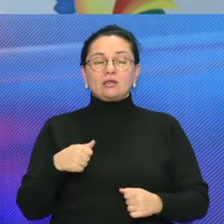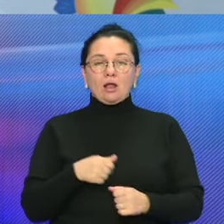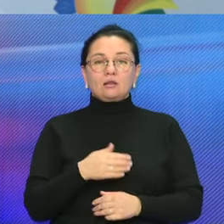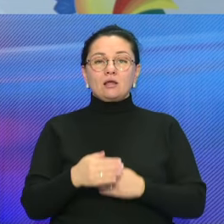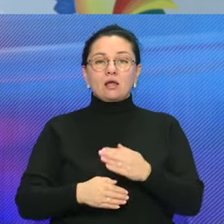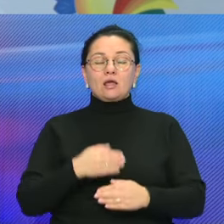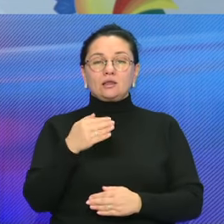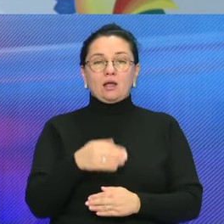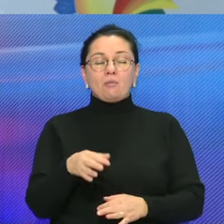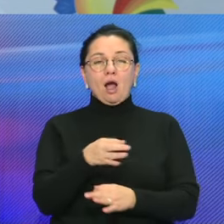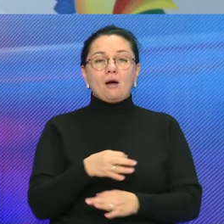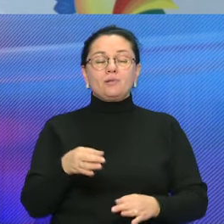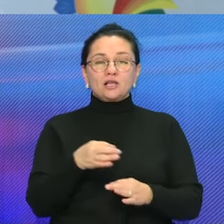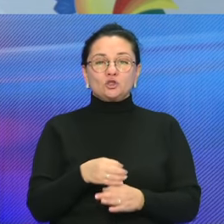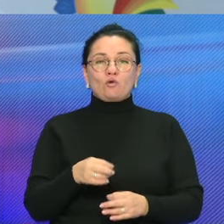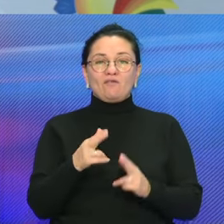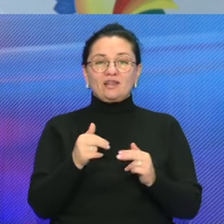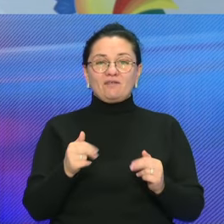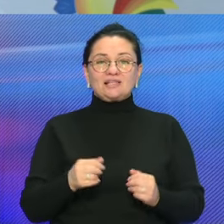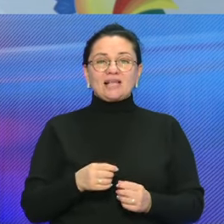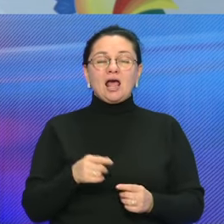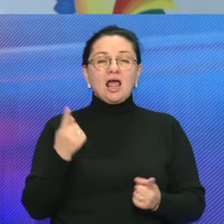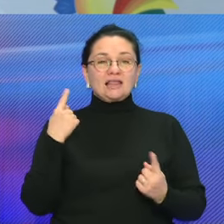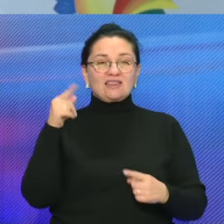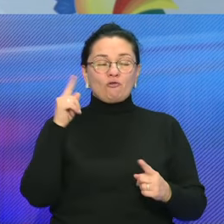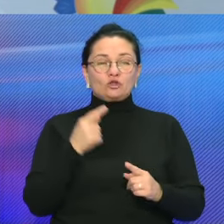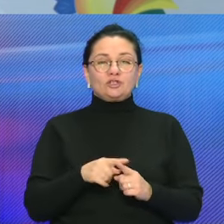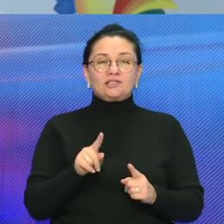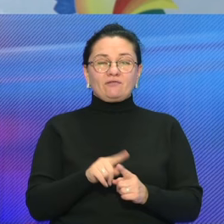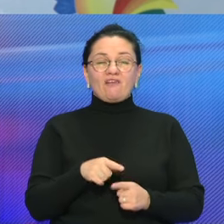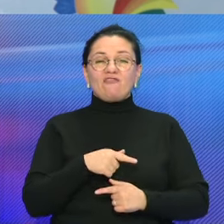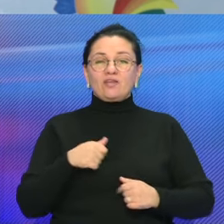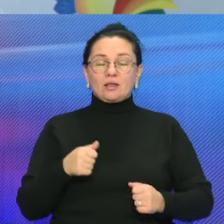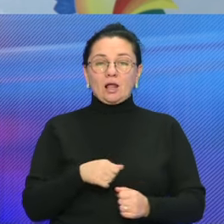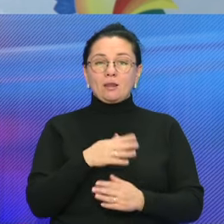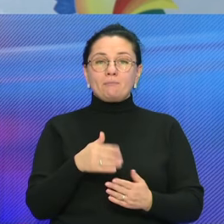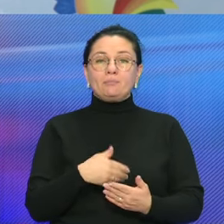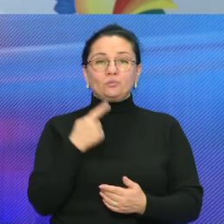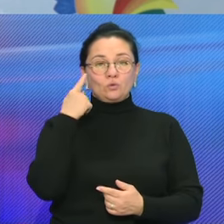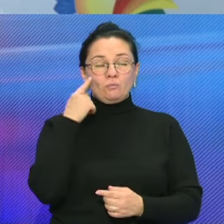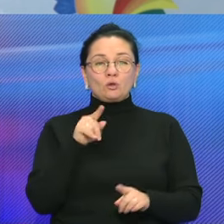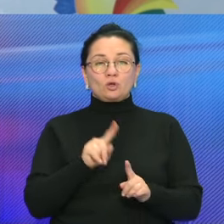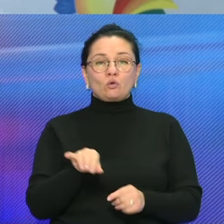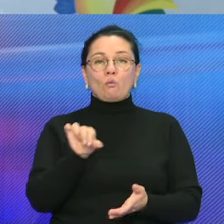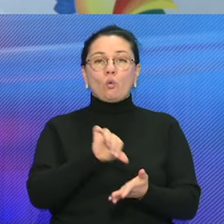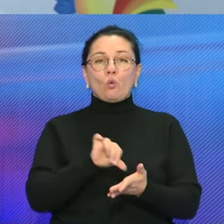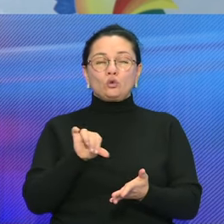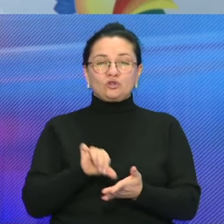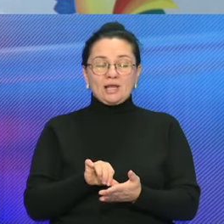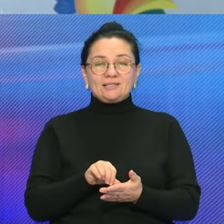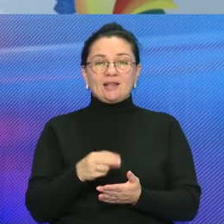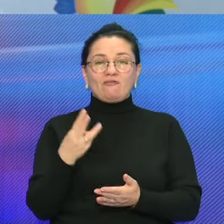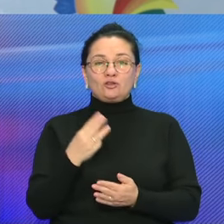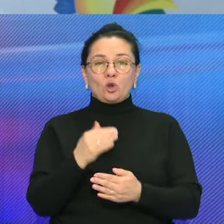базе областного дворца творчества детей и молодежи. Финальный этап предполагает участие наших ребят в трех